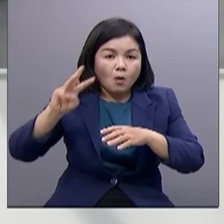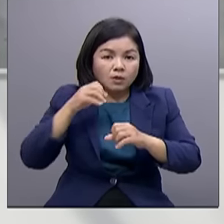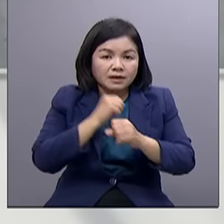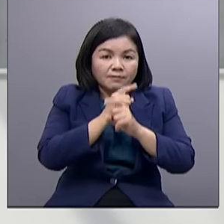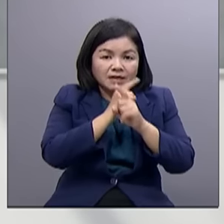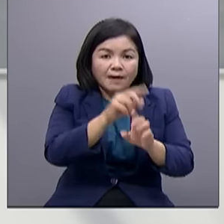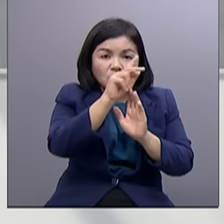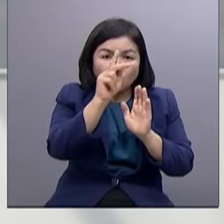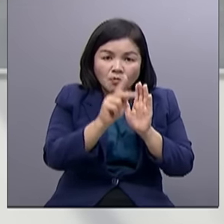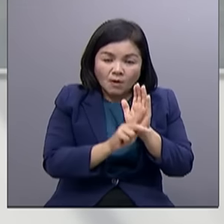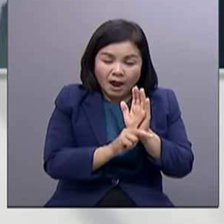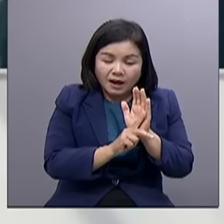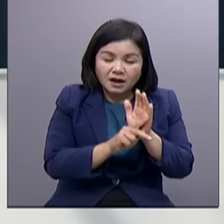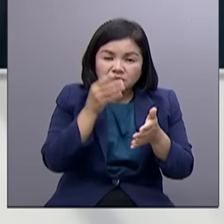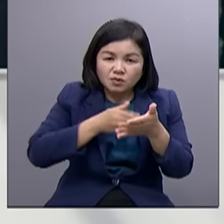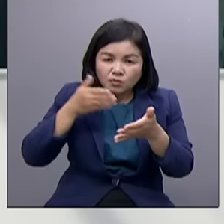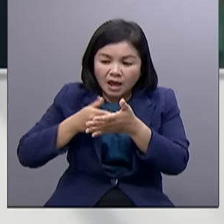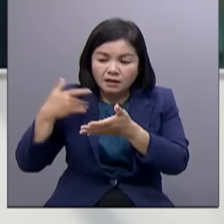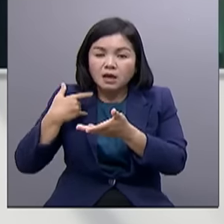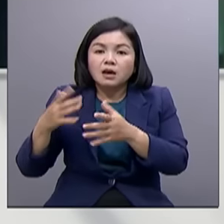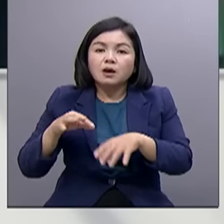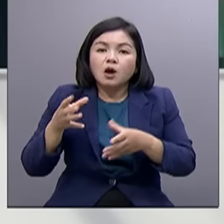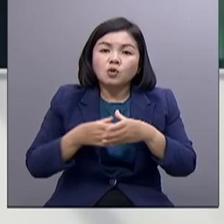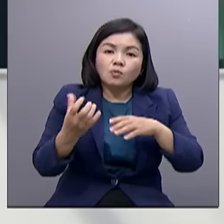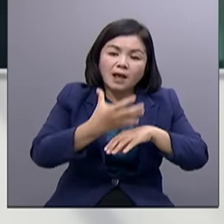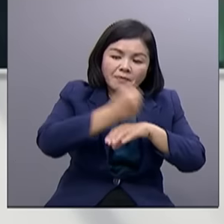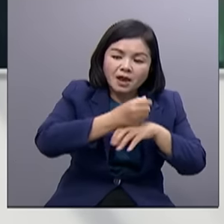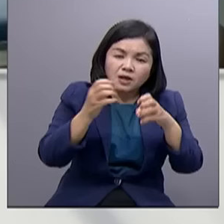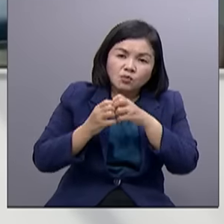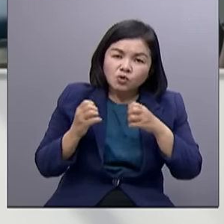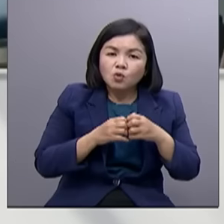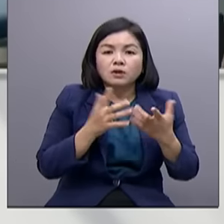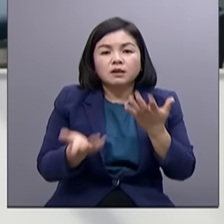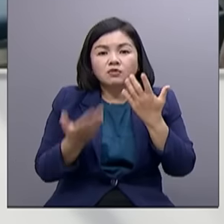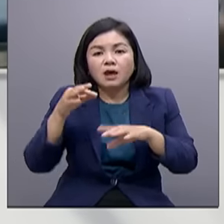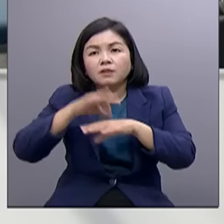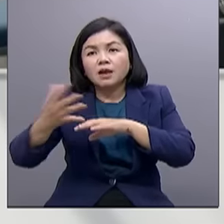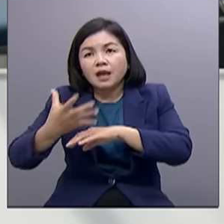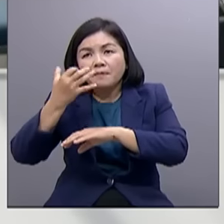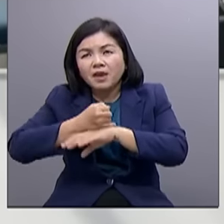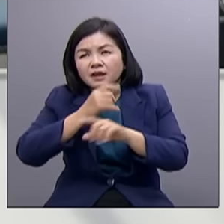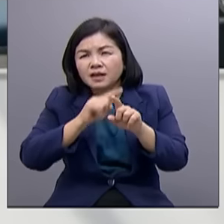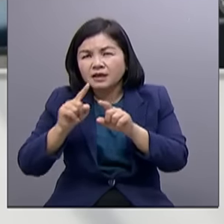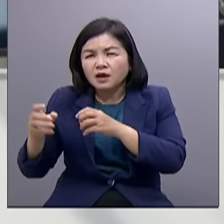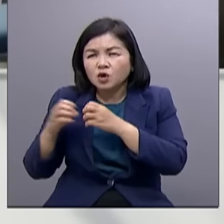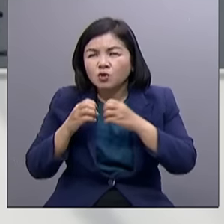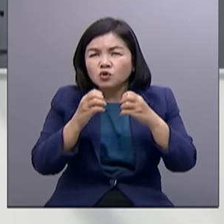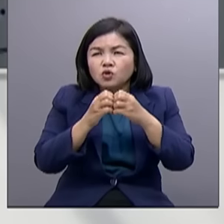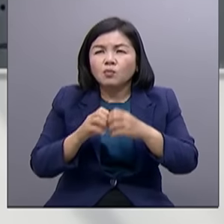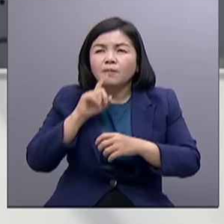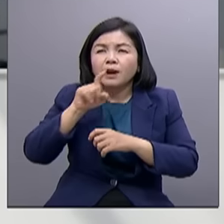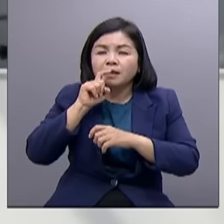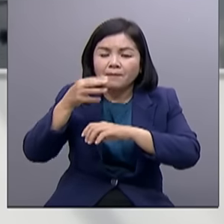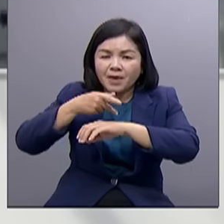เรื่องของการใช้อิทธิพลหรือว่าการจะมีนักการเมืองเข้าไปก้าวก่ายการเลือกสวอันนี้เป็นอีกหนึ่งประเด็นค่ะที่มีการสอบถามไปยังประธาน